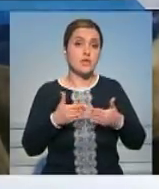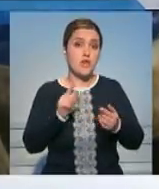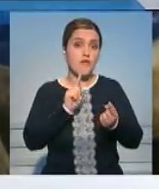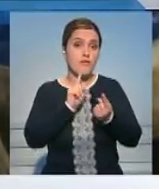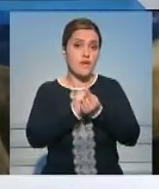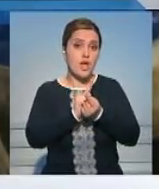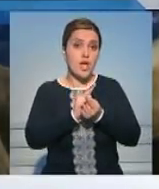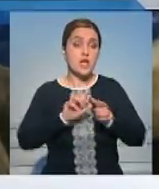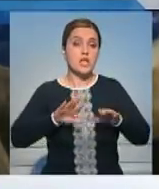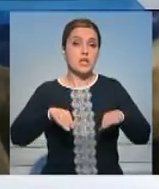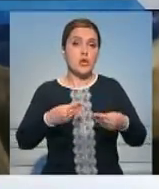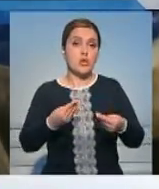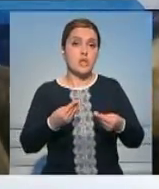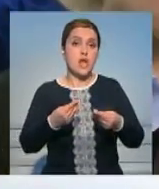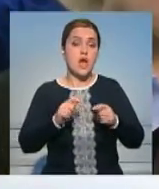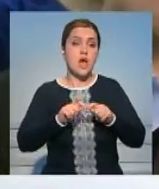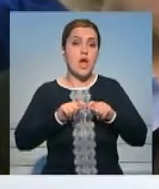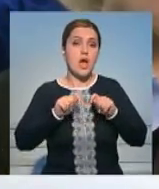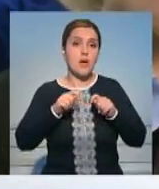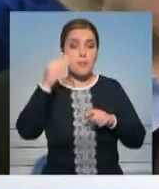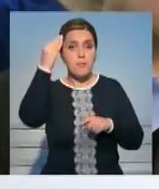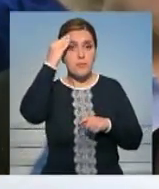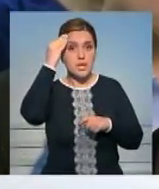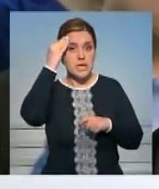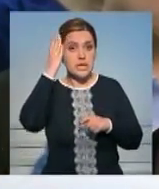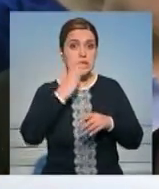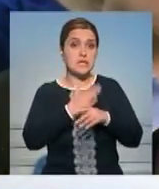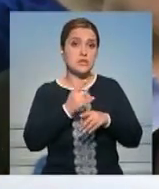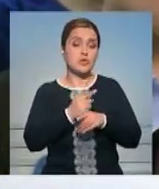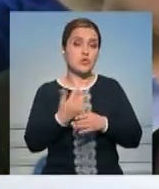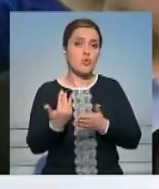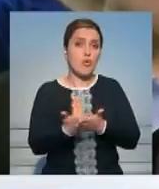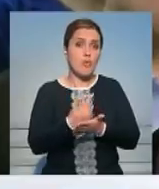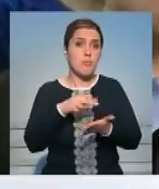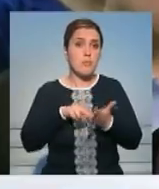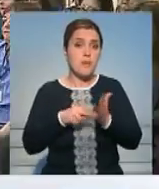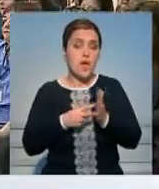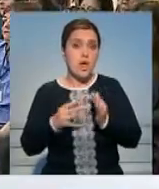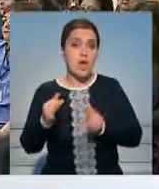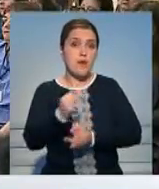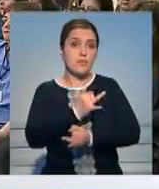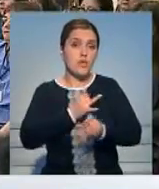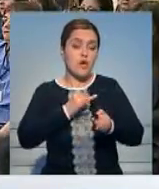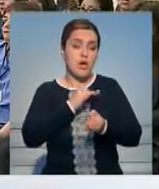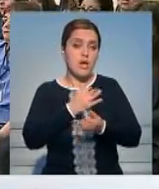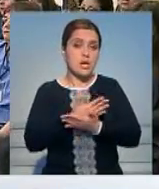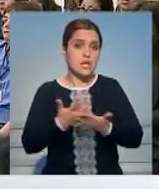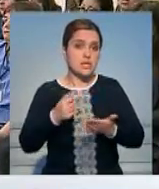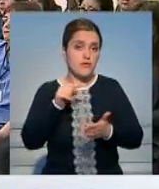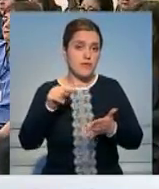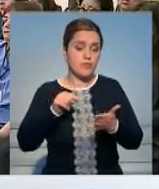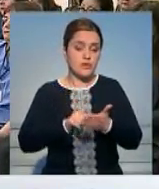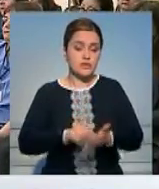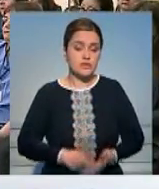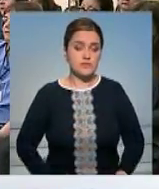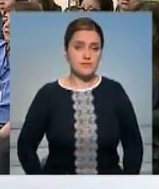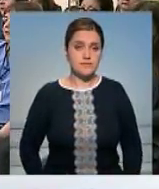дает возможность обмениваться мнениями, продвигать инициативы и проекты, обсуждать вопросы науки, образования и культуры.